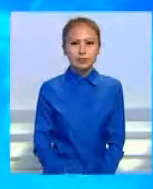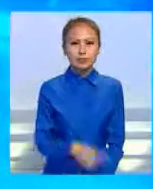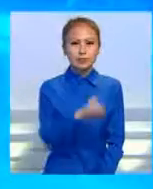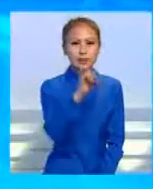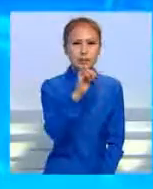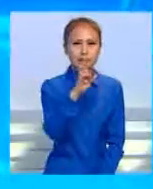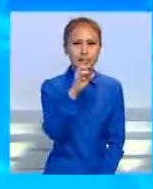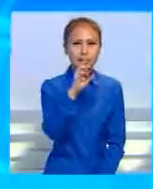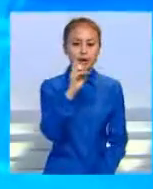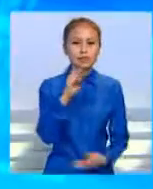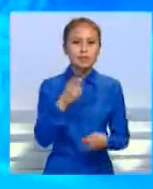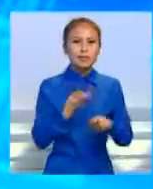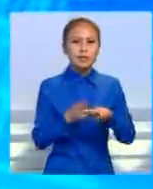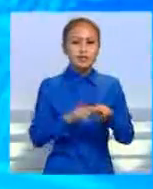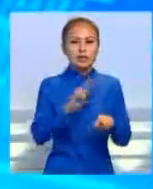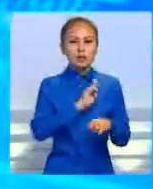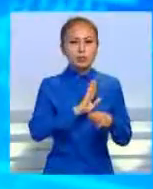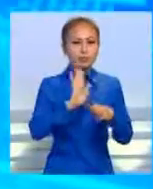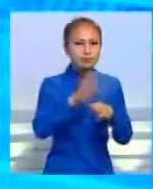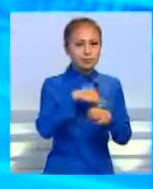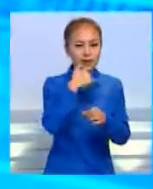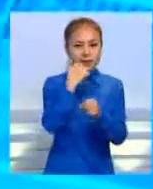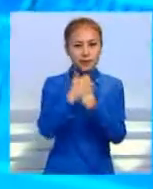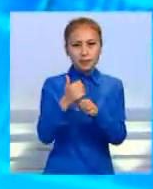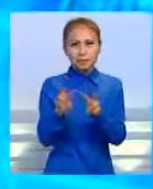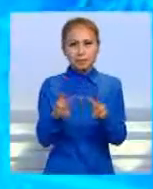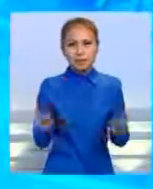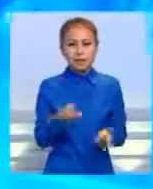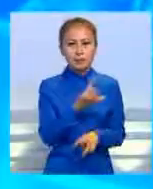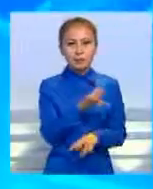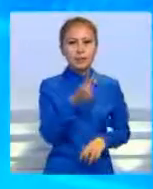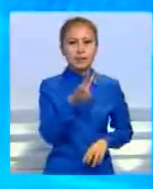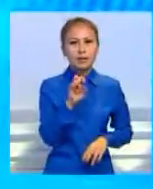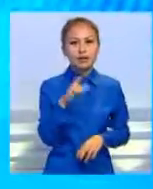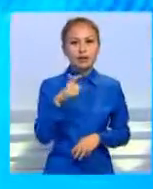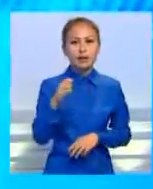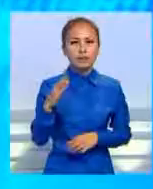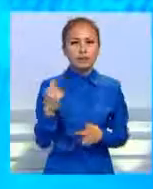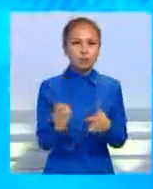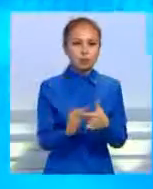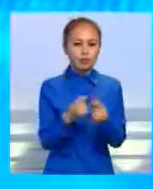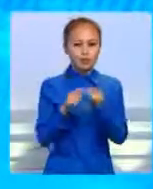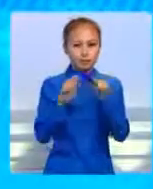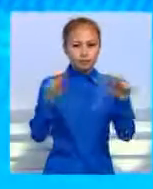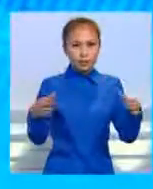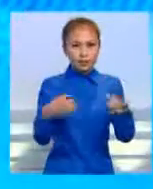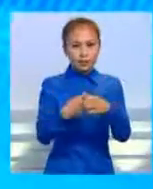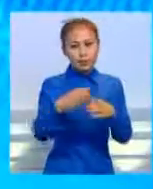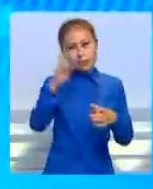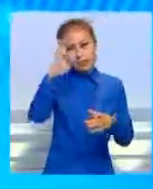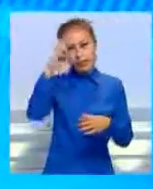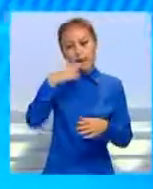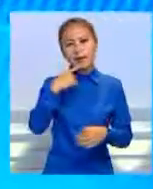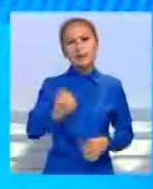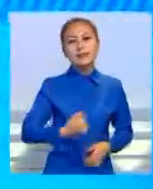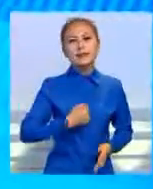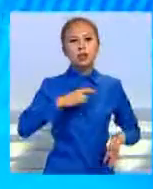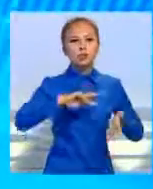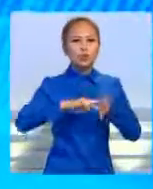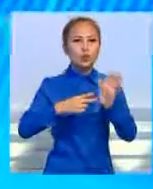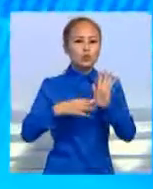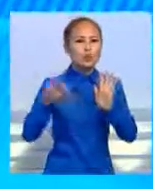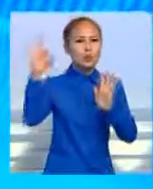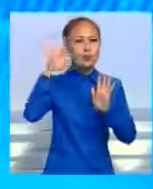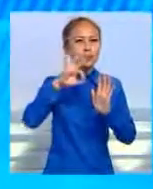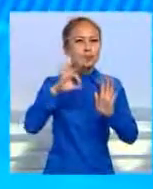Зимбауының қызметтен қолған премьер-министрі Эмірсін Мұнанғава жаңа үкімет жасақтады. Мемекет әскерелерінің жоспары бойынша